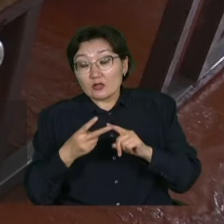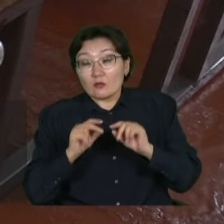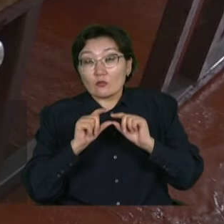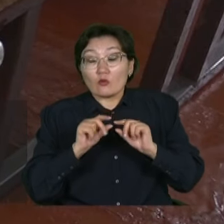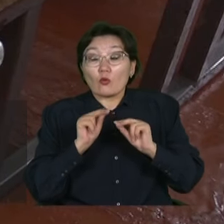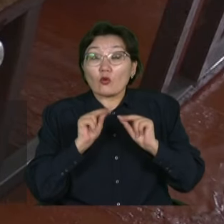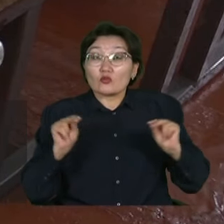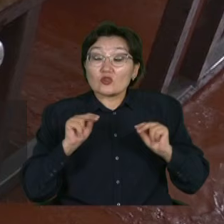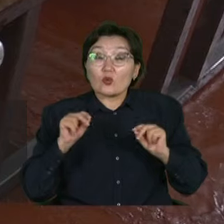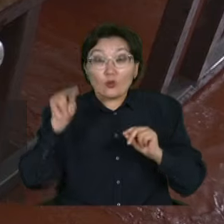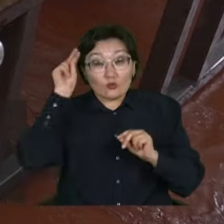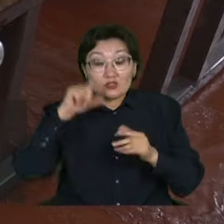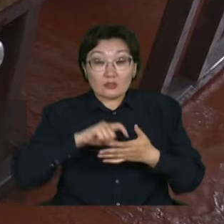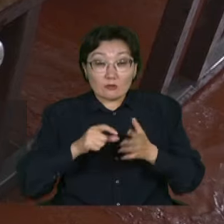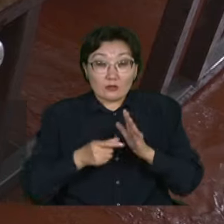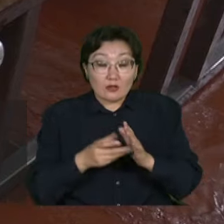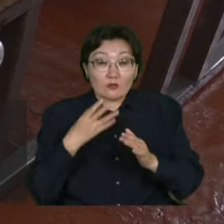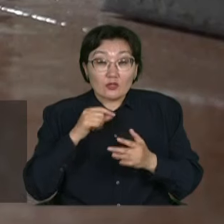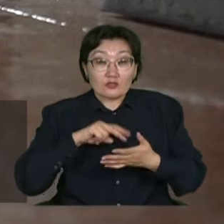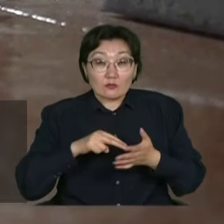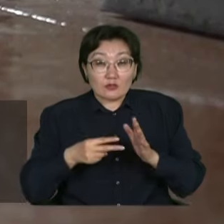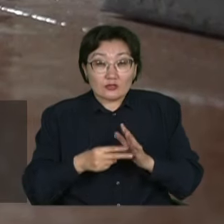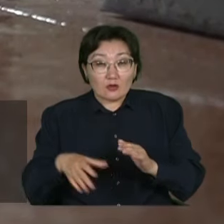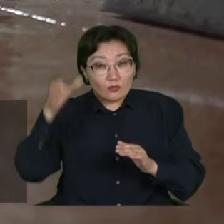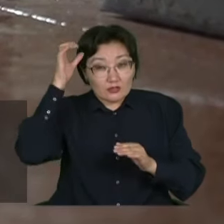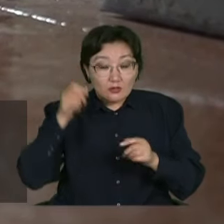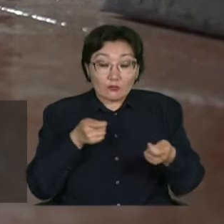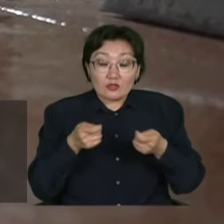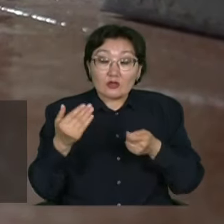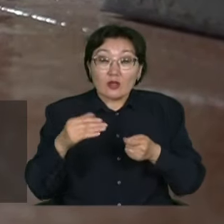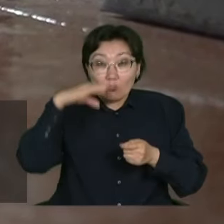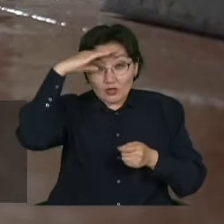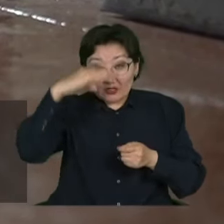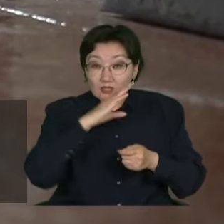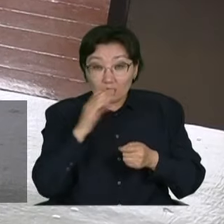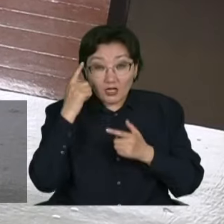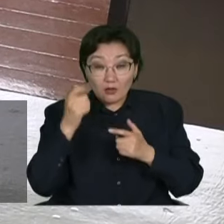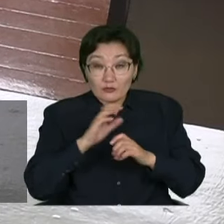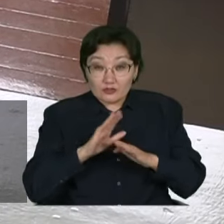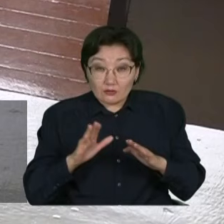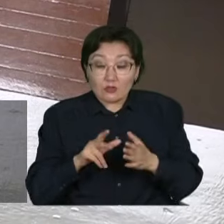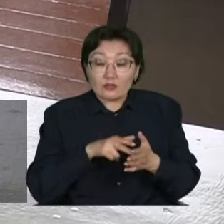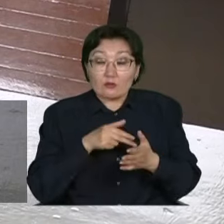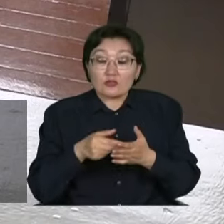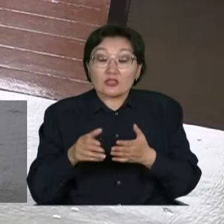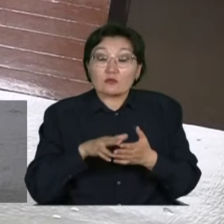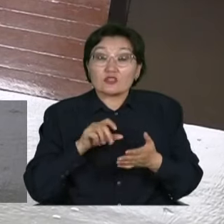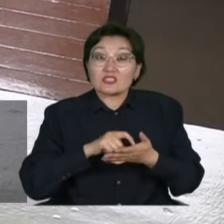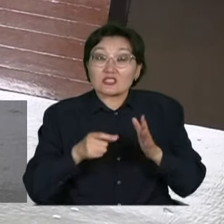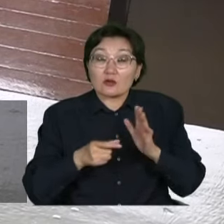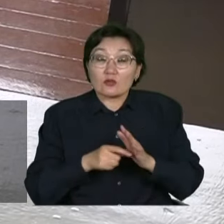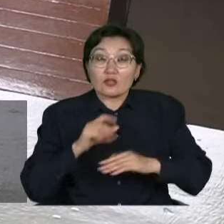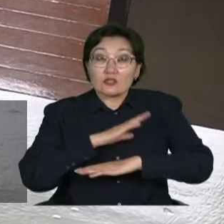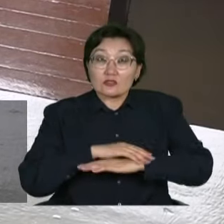оқушылар сыныбы. Директор өз жоспарын аудандық білім бөліміне де, сонда оқитын балалардың ата-аналарына да хабарламапты. Бояу сіңбей жатып кабинетте